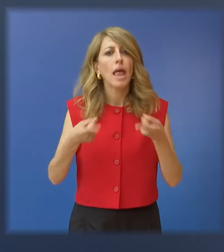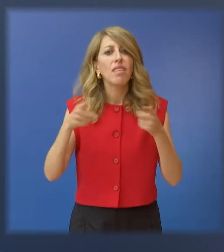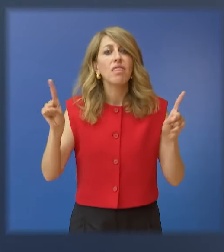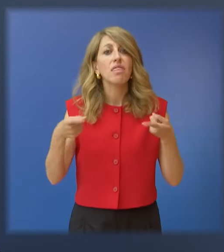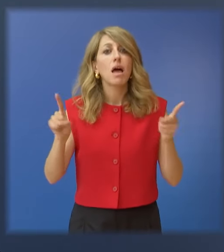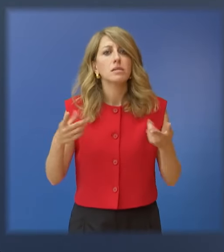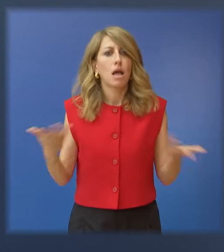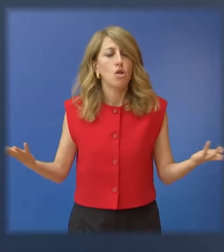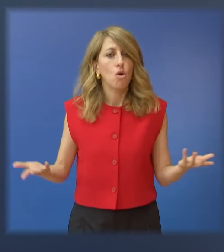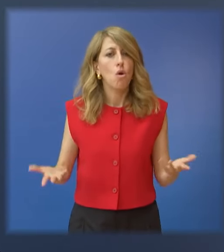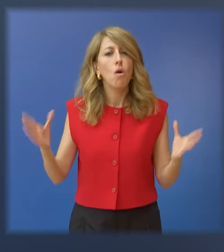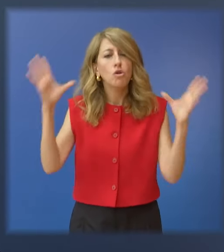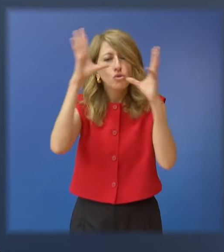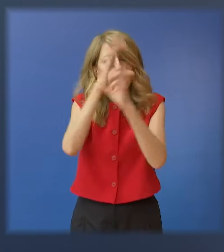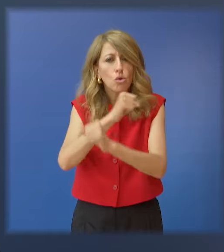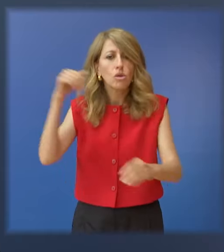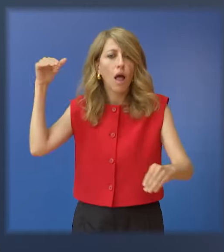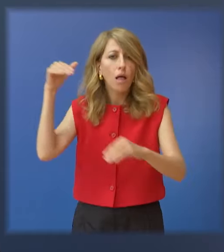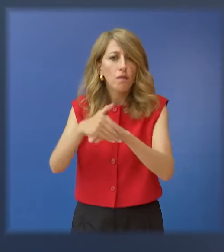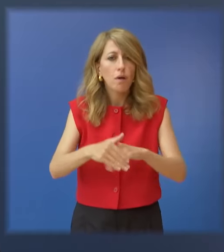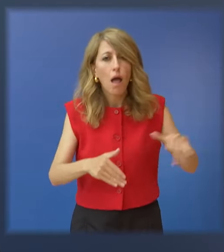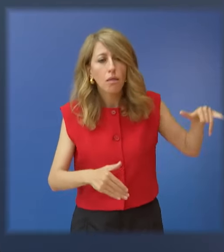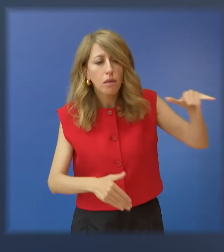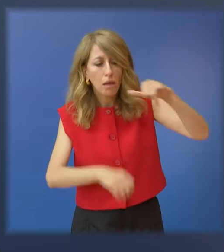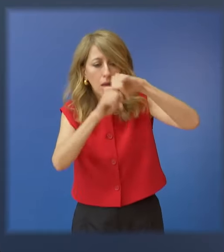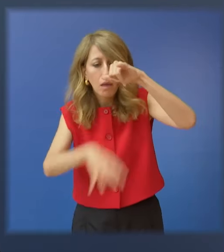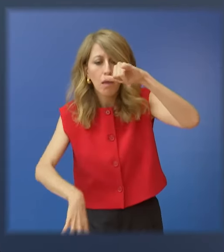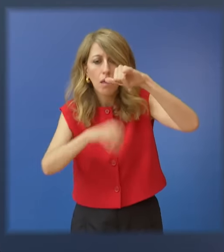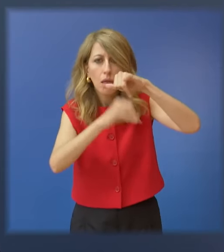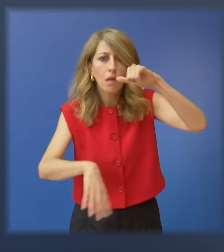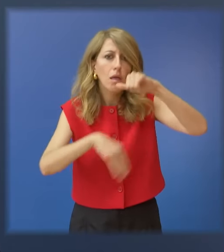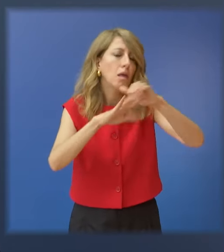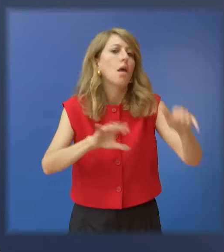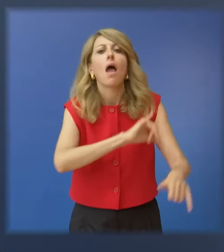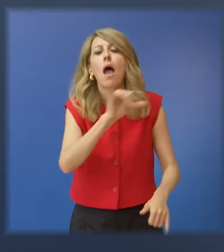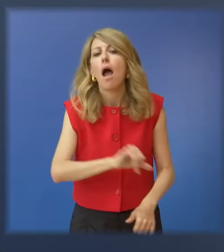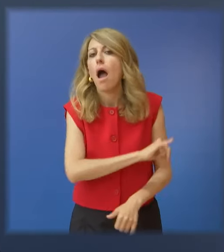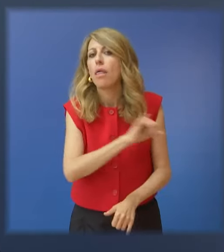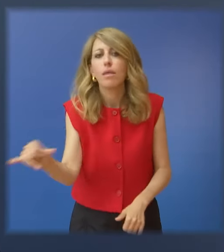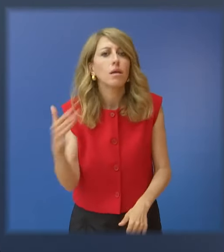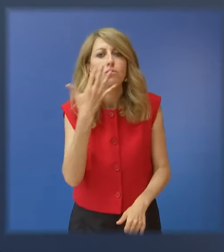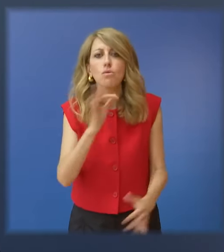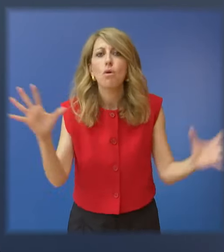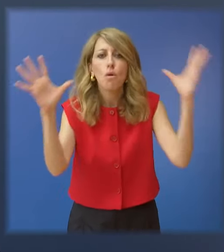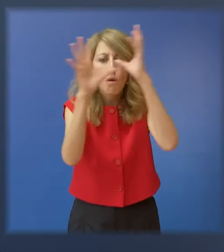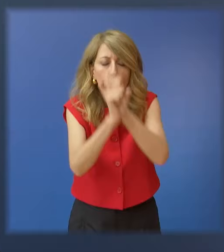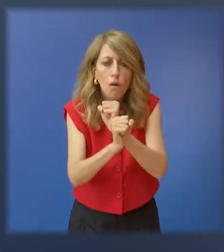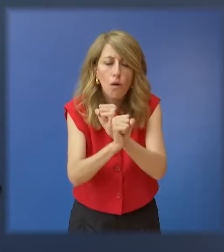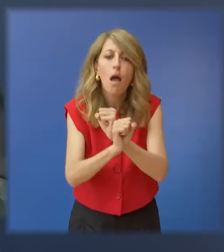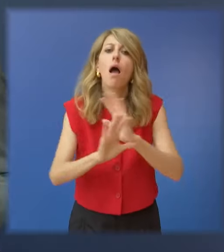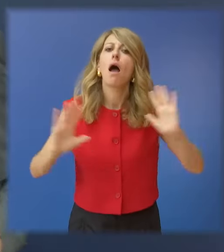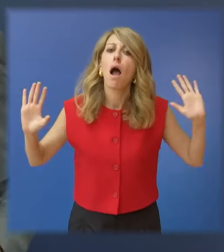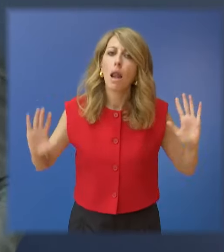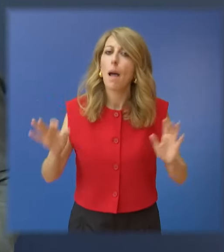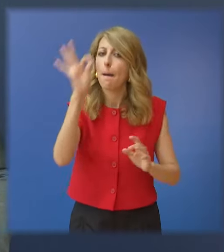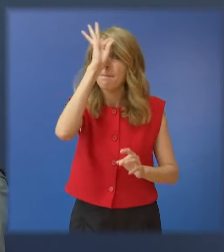υπερβάλλοντα ζήλο και μια πρωτοφανή αποτελεσματικότητα και έναν ε αξιοσημείωτο επαγγελματισμό το δεύτερο